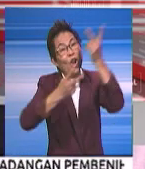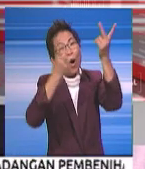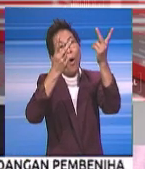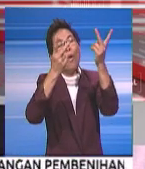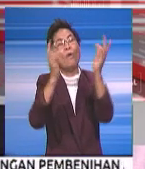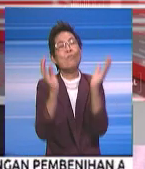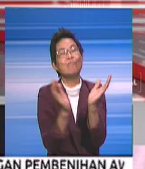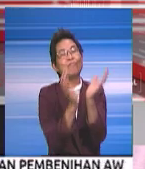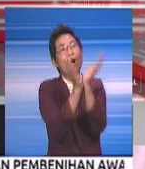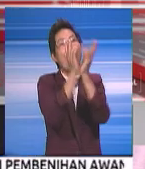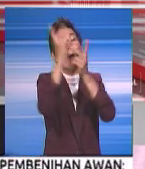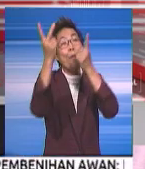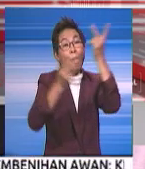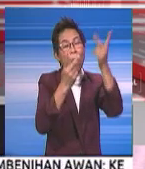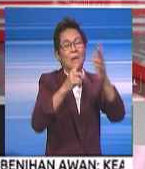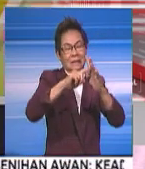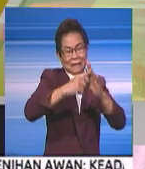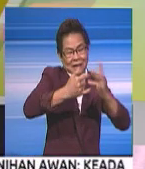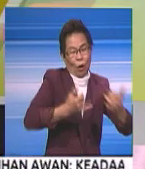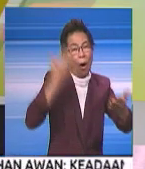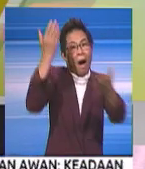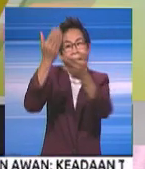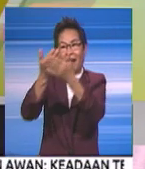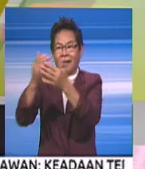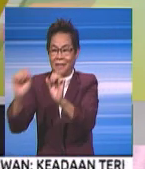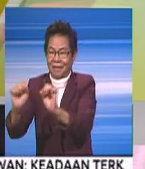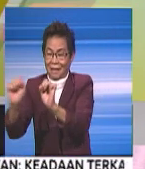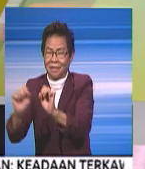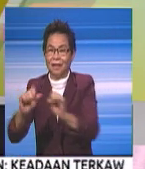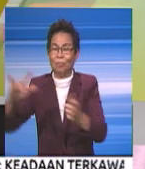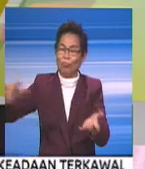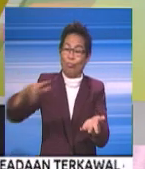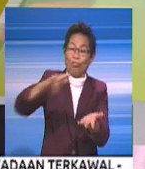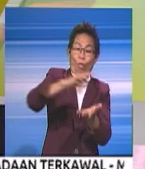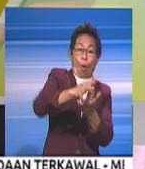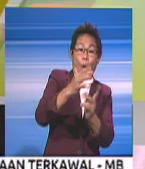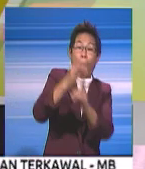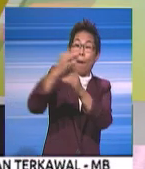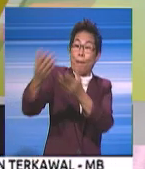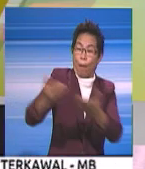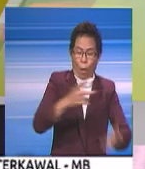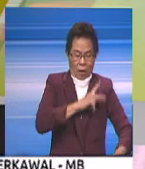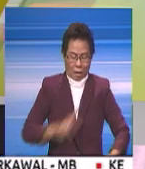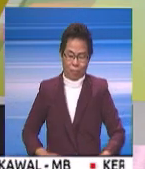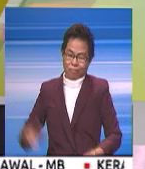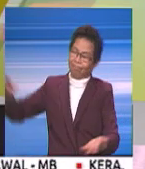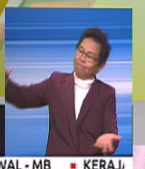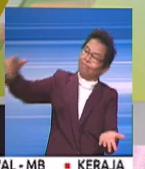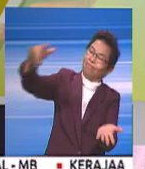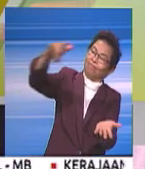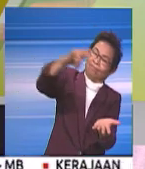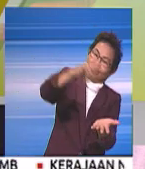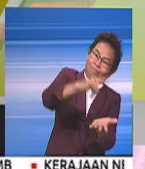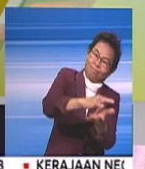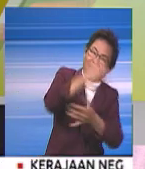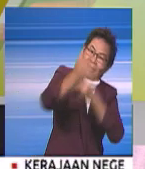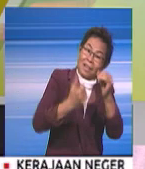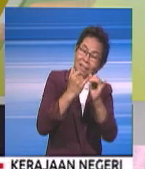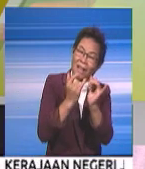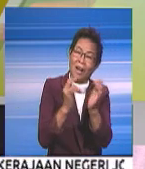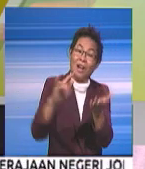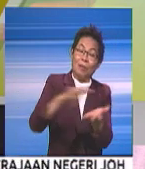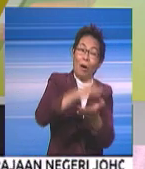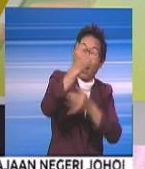Brunei Darussalam bermula hari ini sehingga Selasa. Pesawat khas yang membawa Baginda mendarat di lapangan terbang antarabangsa Brunei pada